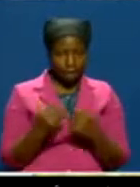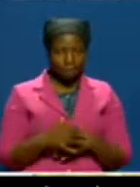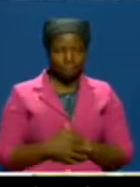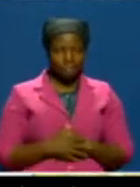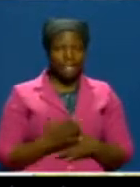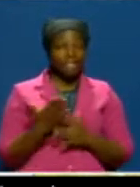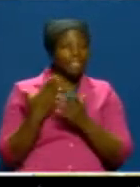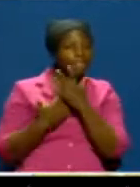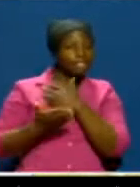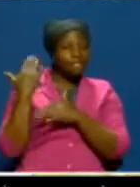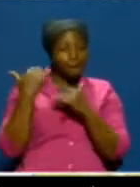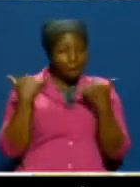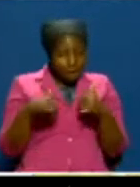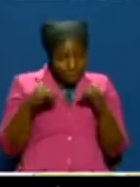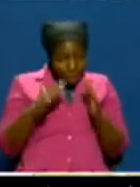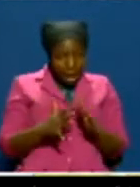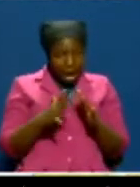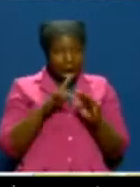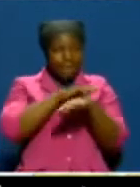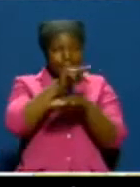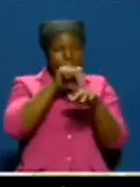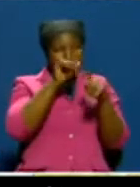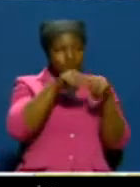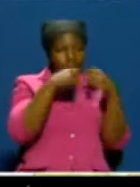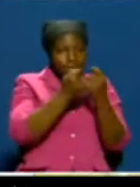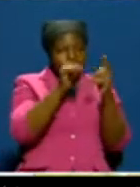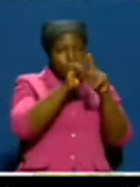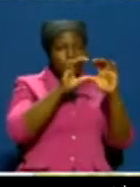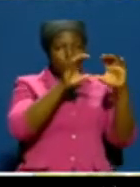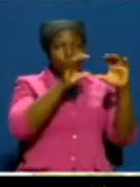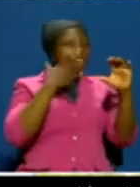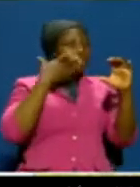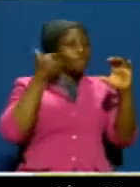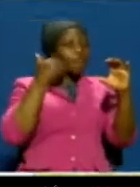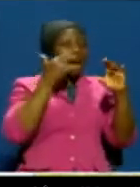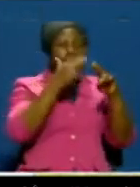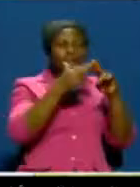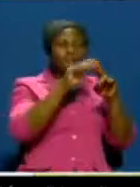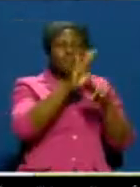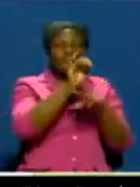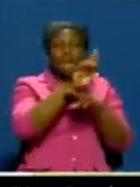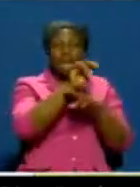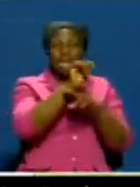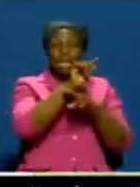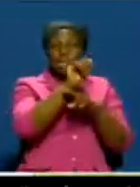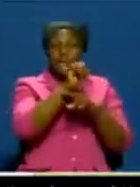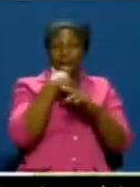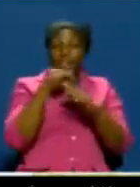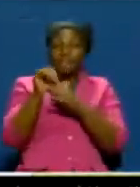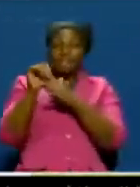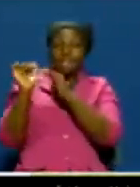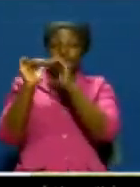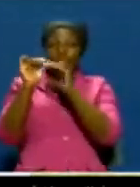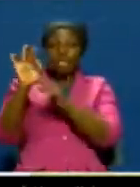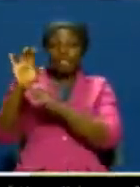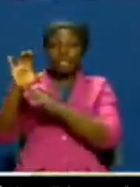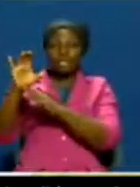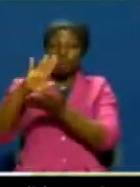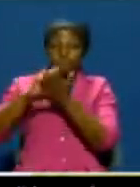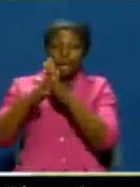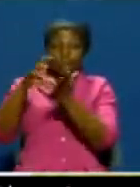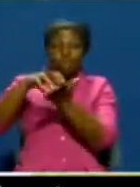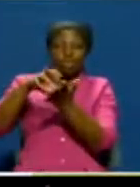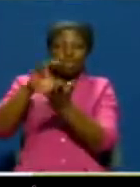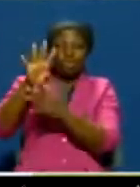Aliyekuwa mchezaji wa timu ya taifa na kocha Sofapaka John Baraza ameiongoza Equity FC kushikilia nafasi ya 4 kwenye